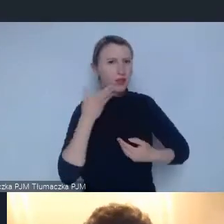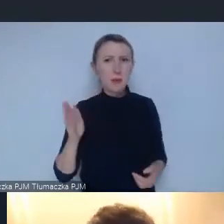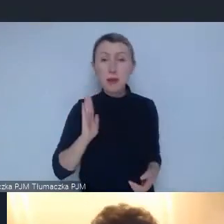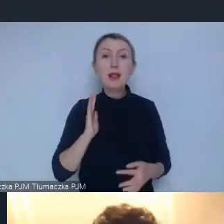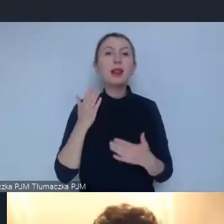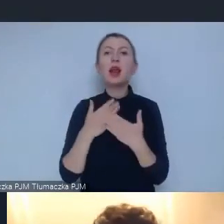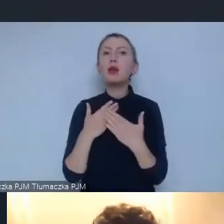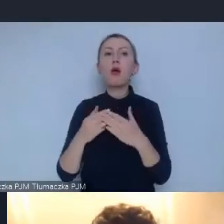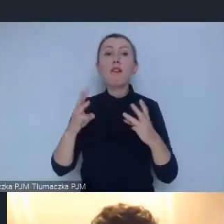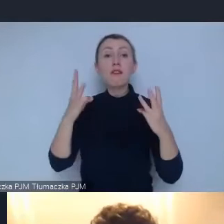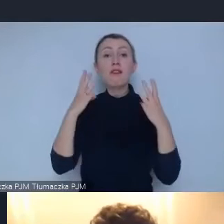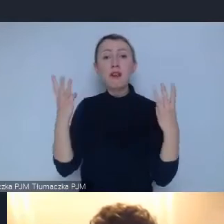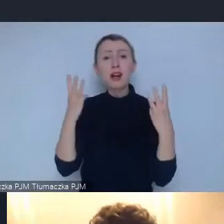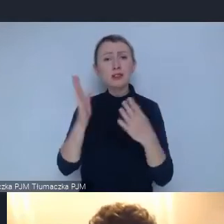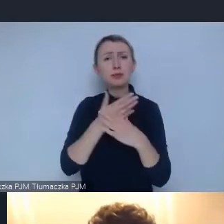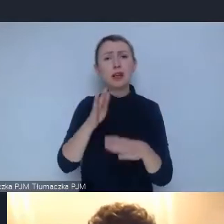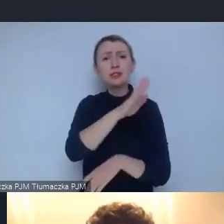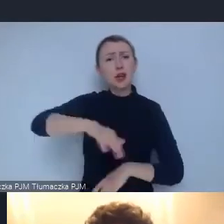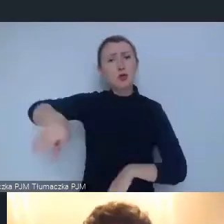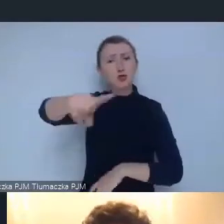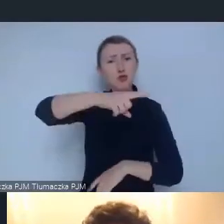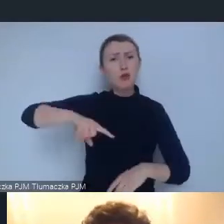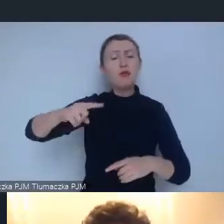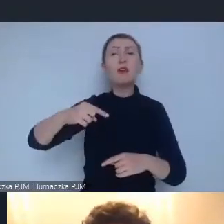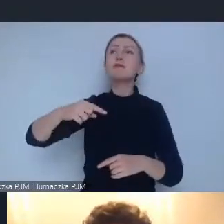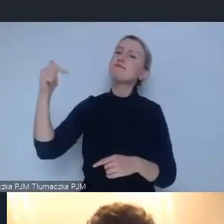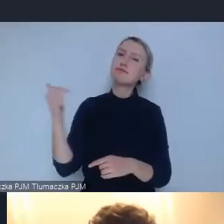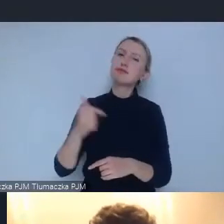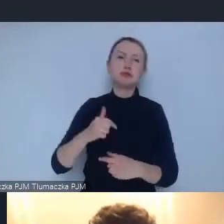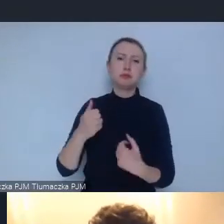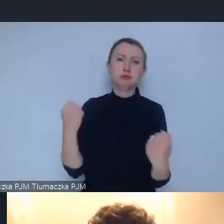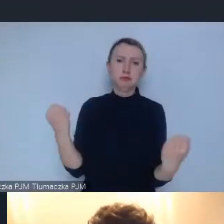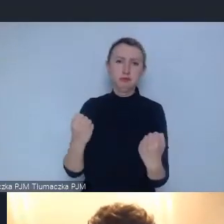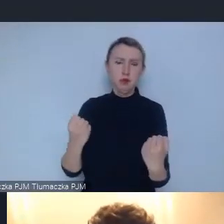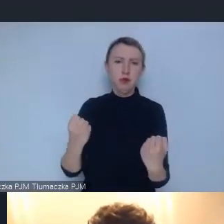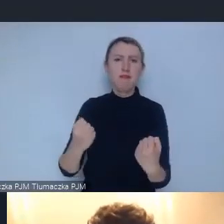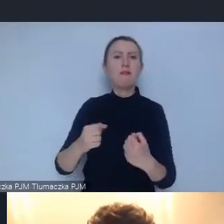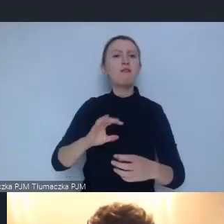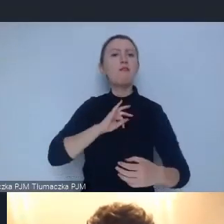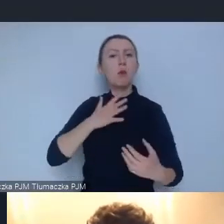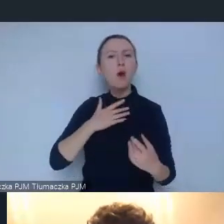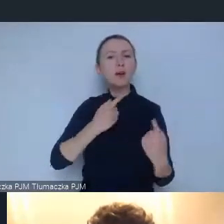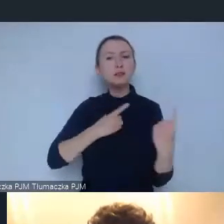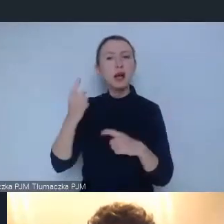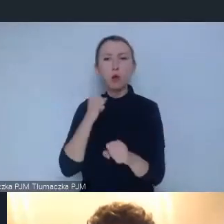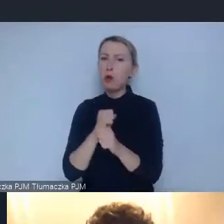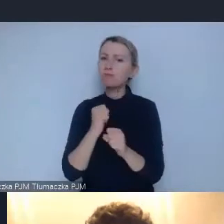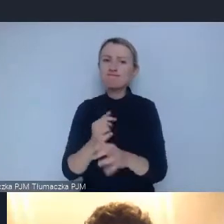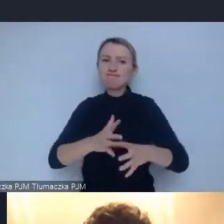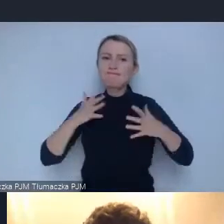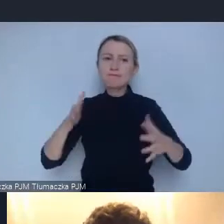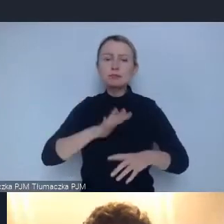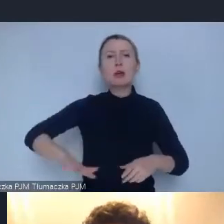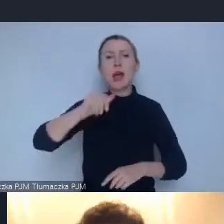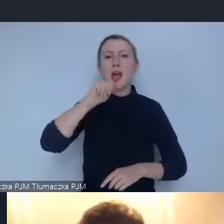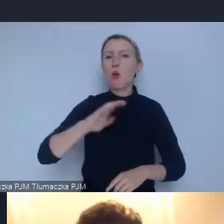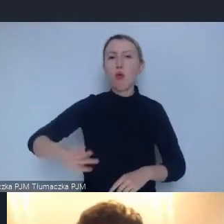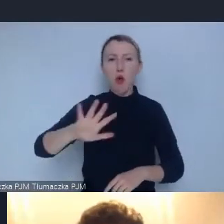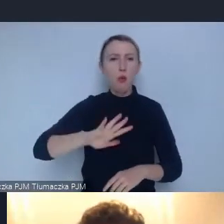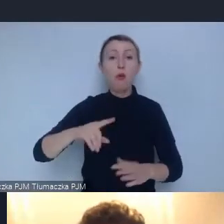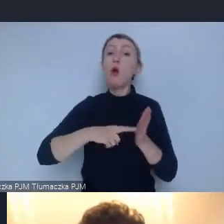ważni międzynarodowi gracze muszą mieć swoje duże zakłady pracy na terenie Europy. I to jest